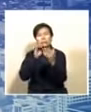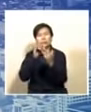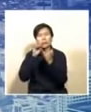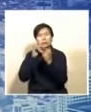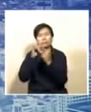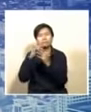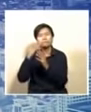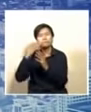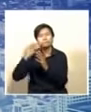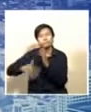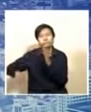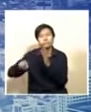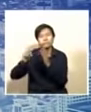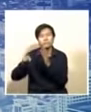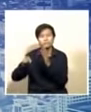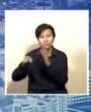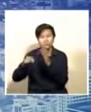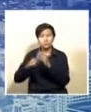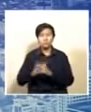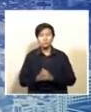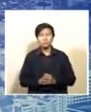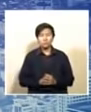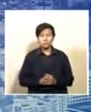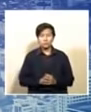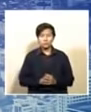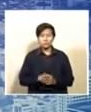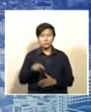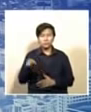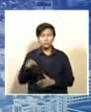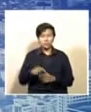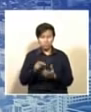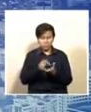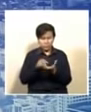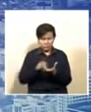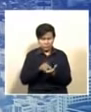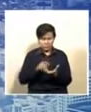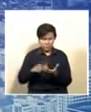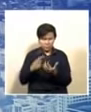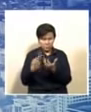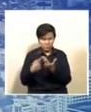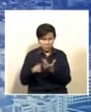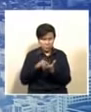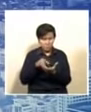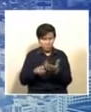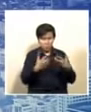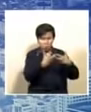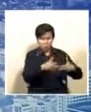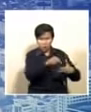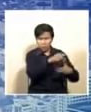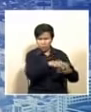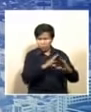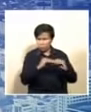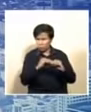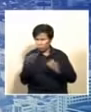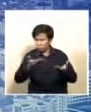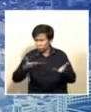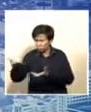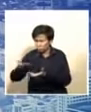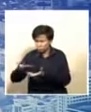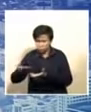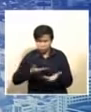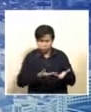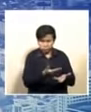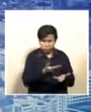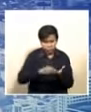ยวัตถุดิบสำคัญในการผลิตหน้ากากอนามัยจะต้องนำเข้าจากต่างประเทศส่วนห